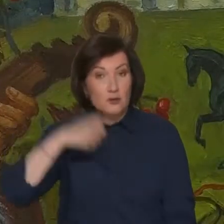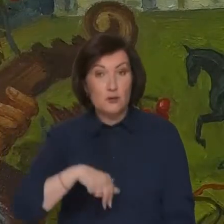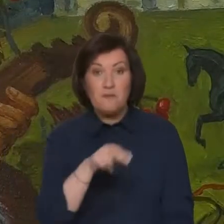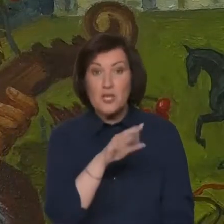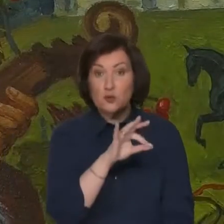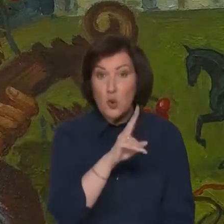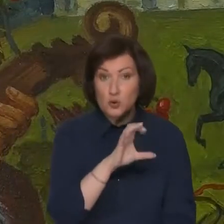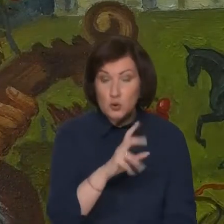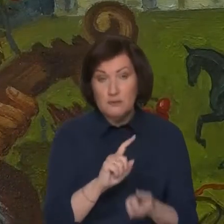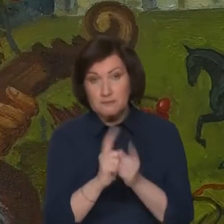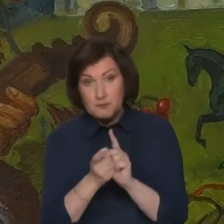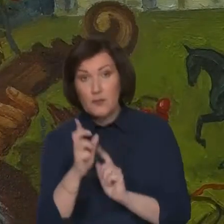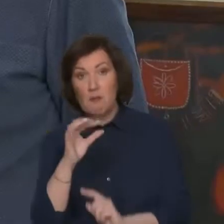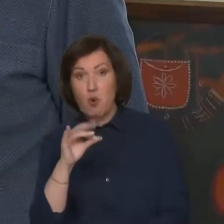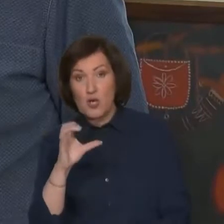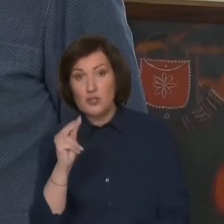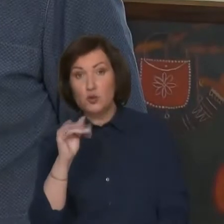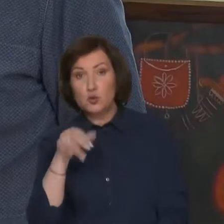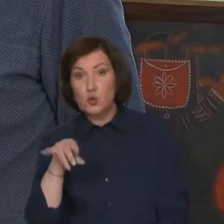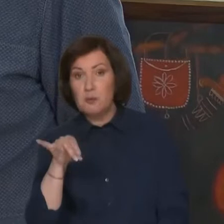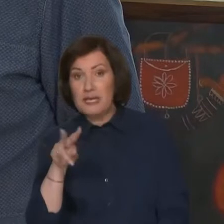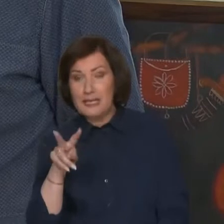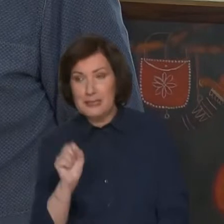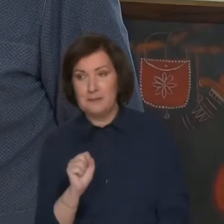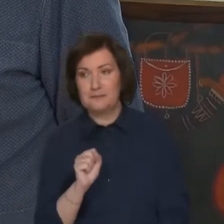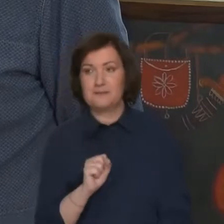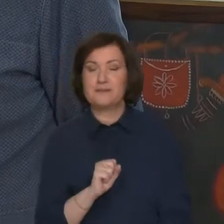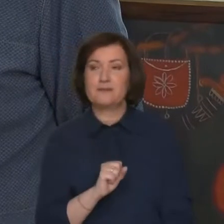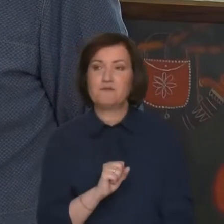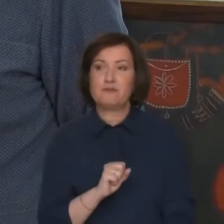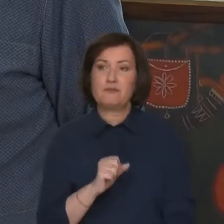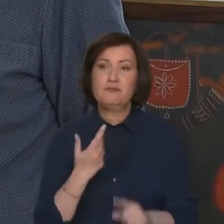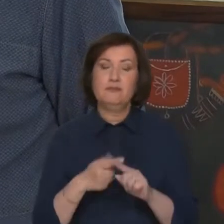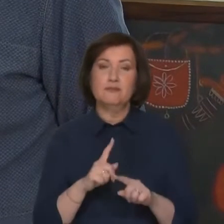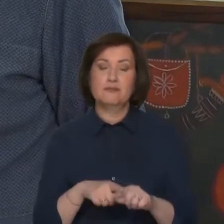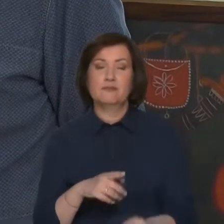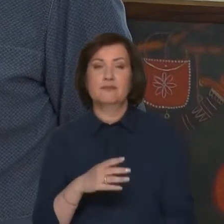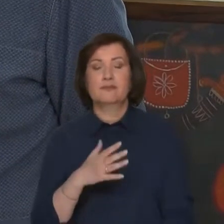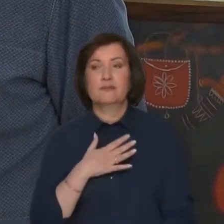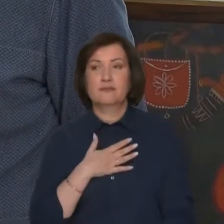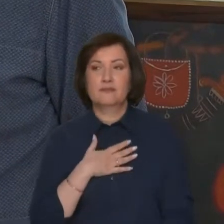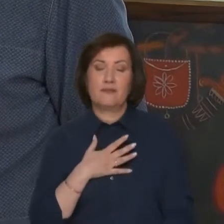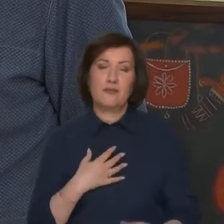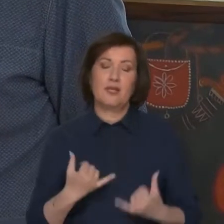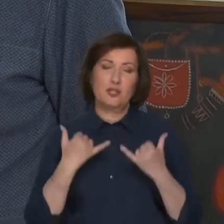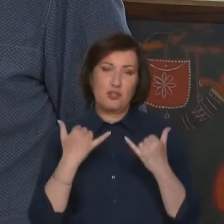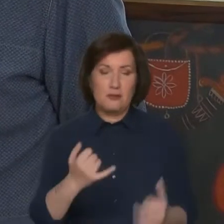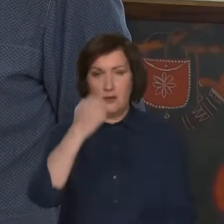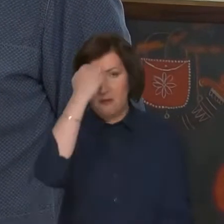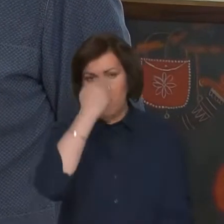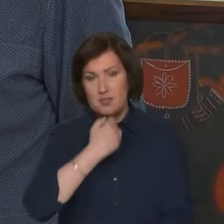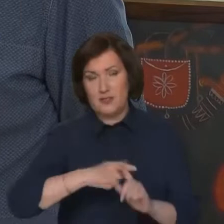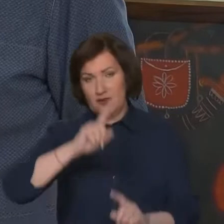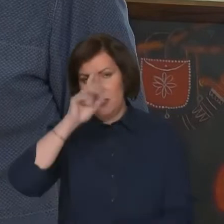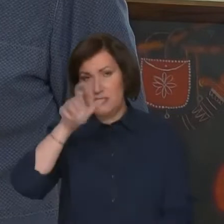став Борисом Чуприною. Це, так би мовити, наша шана, наша подяка цій